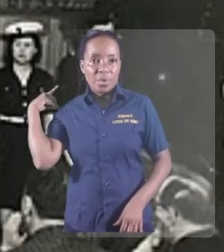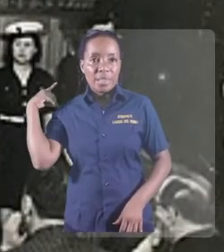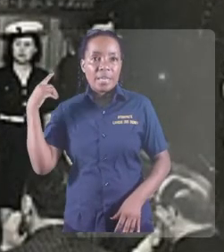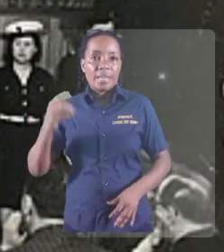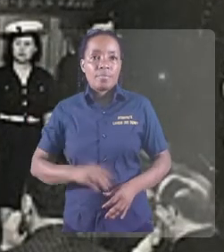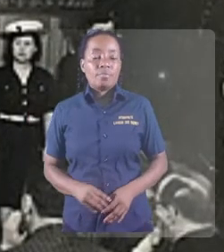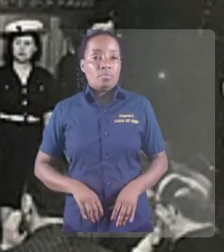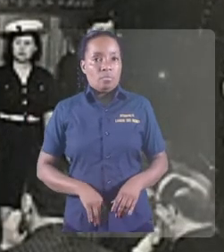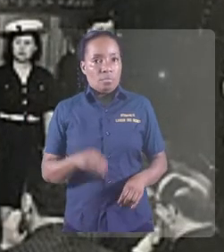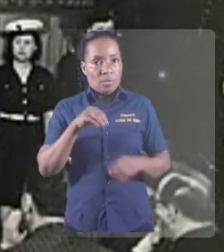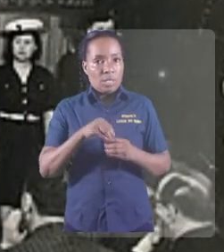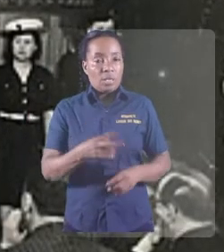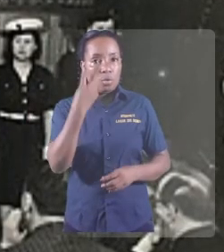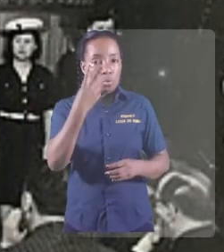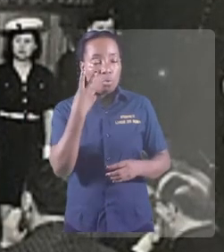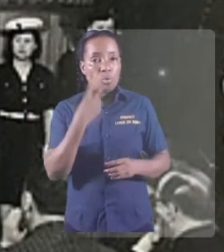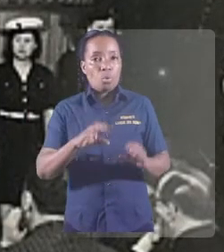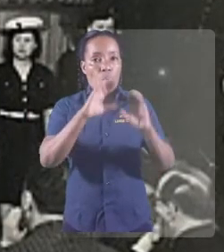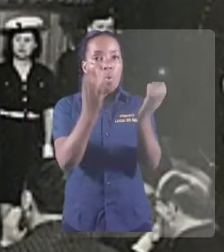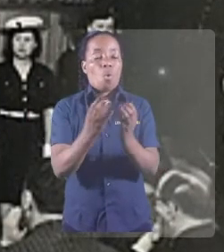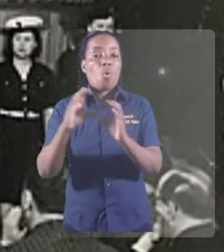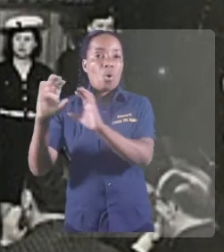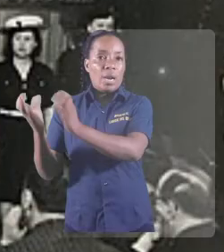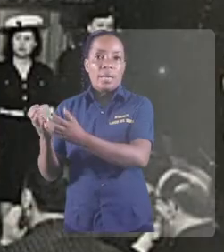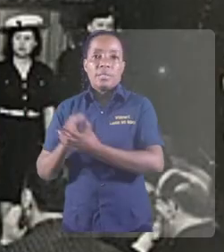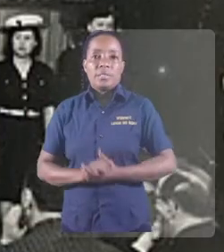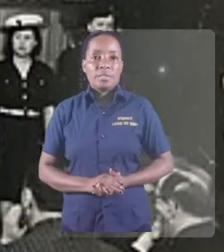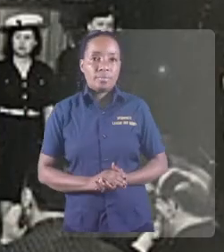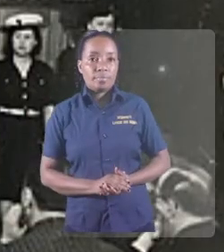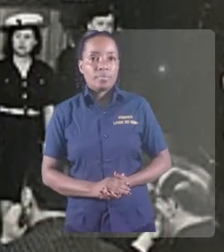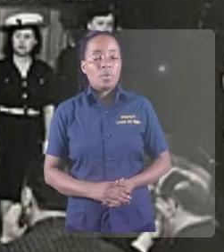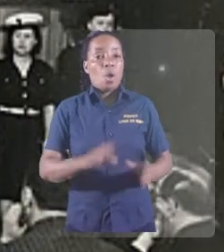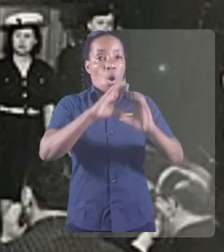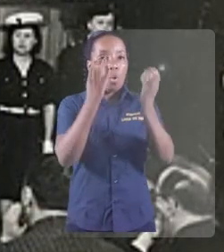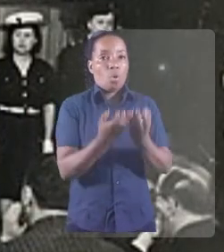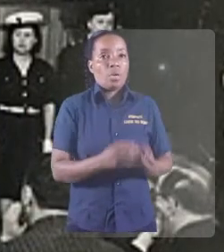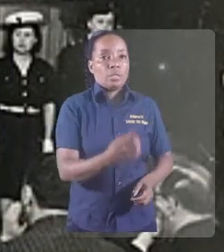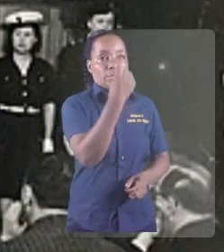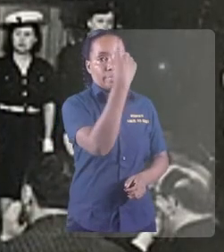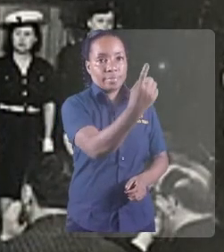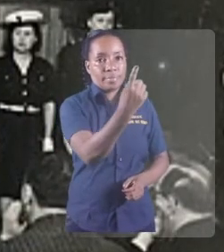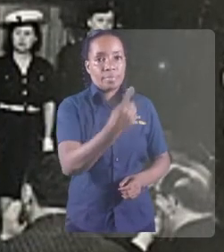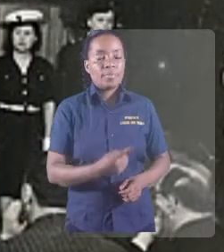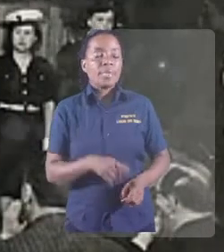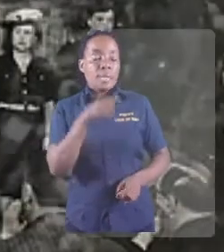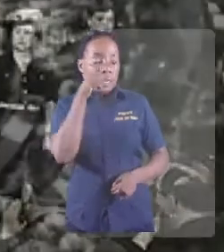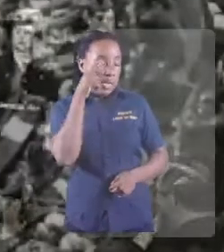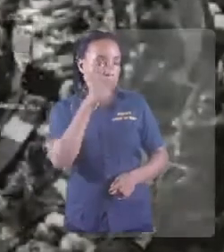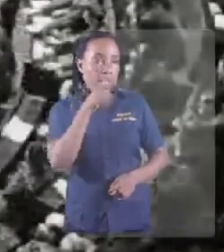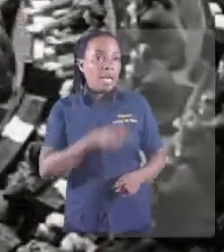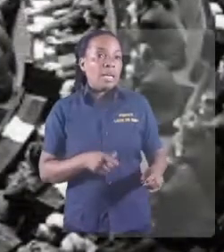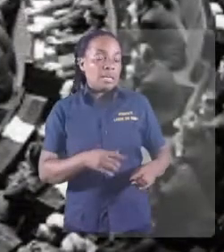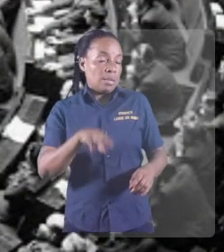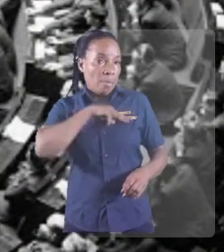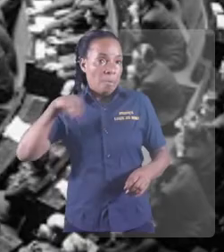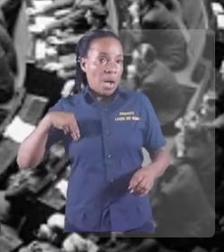2 collèges. Le premier collège, c'est le collège européen qui a